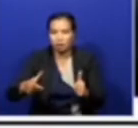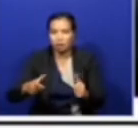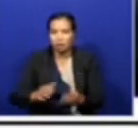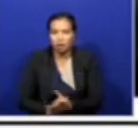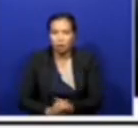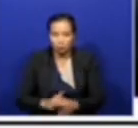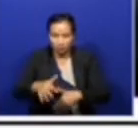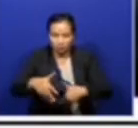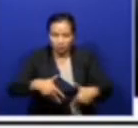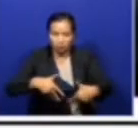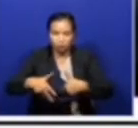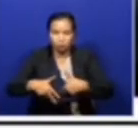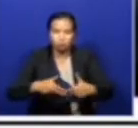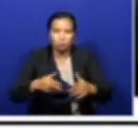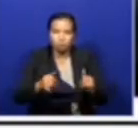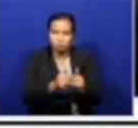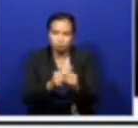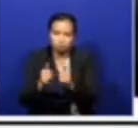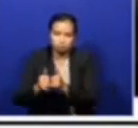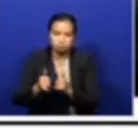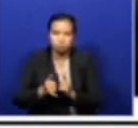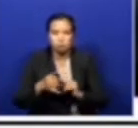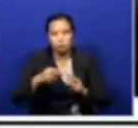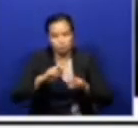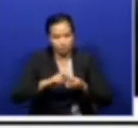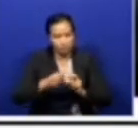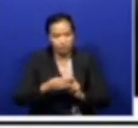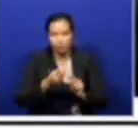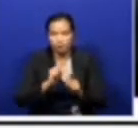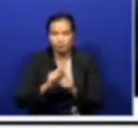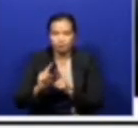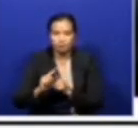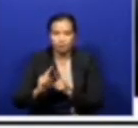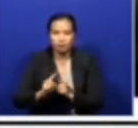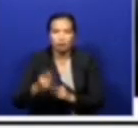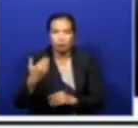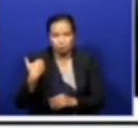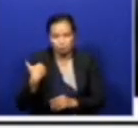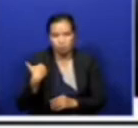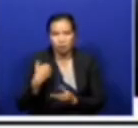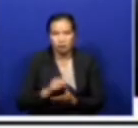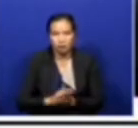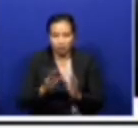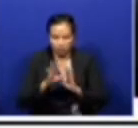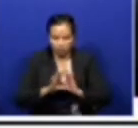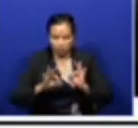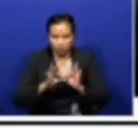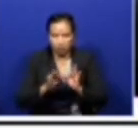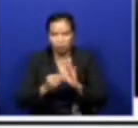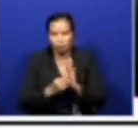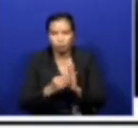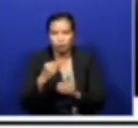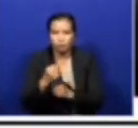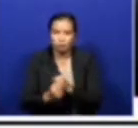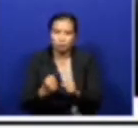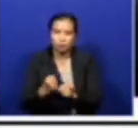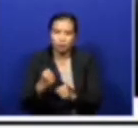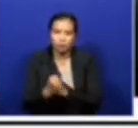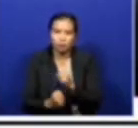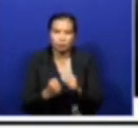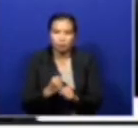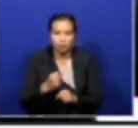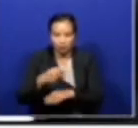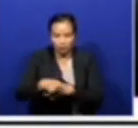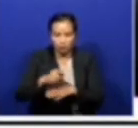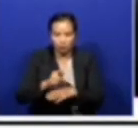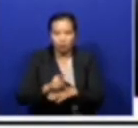แน่นย่อมมีปัญหาในเรื่องต่างๆเหล่านี้มาโดยเฉพาะกรุงเทพมหานครในทุกปีท่านประธานก็คงได้ยินและได้ท